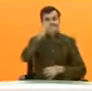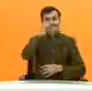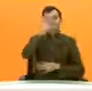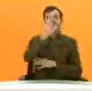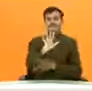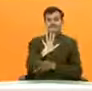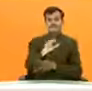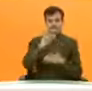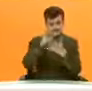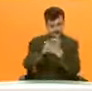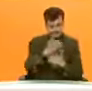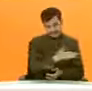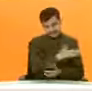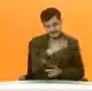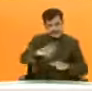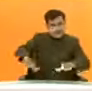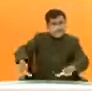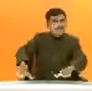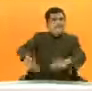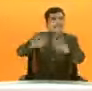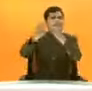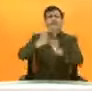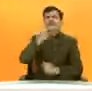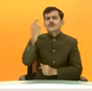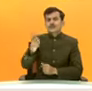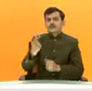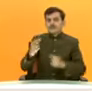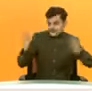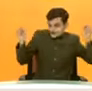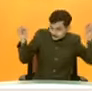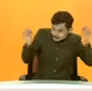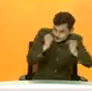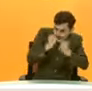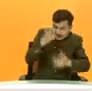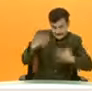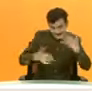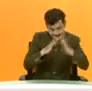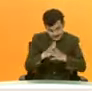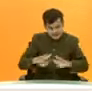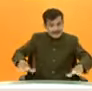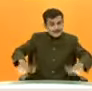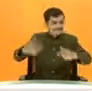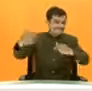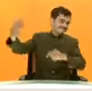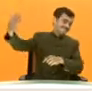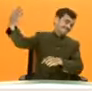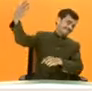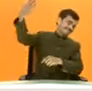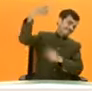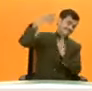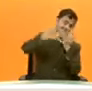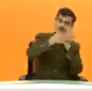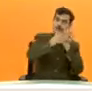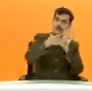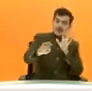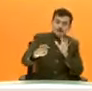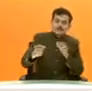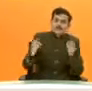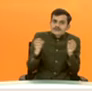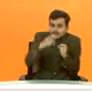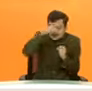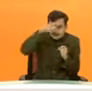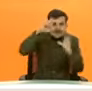साथियों, पेड़ों से शीतलता मिलती है, पेड़ों की छांव में गर्मी से राहत मिलती